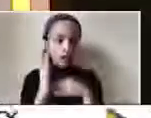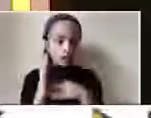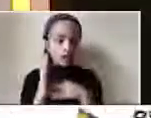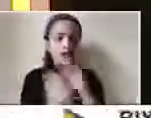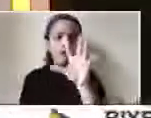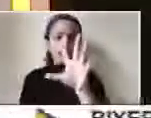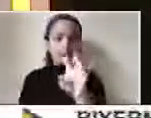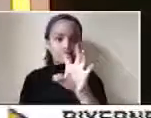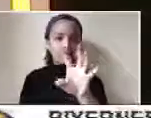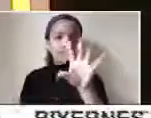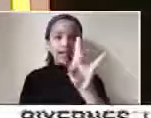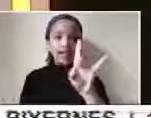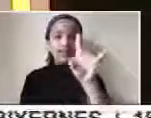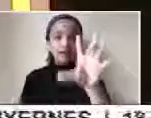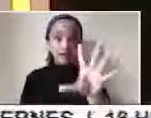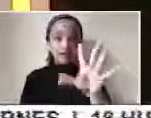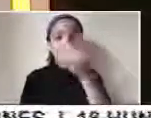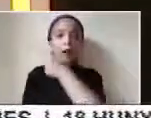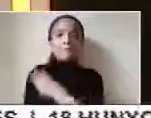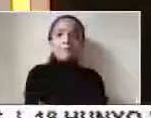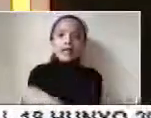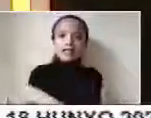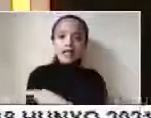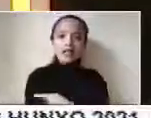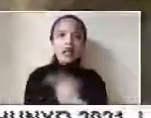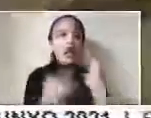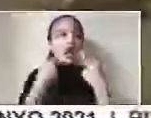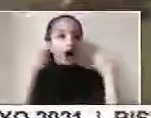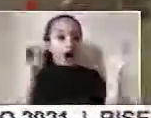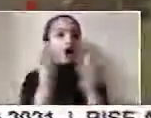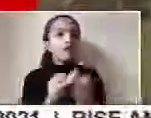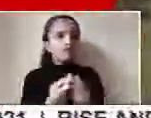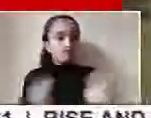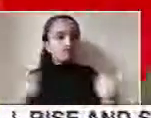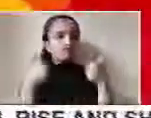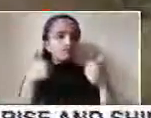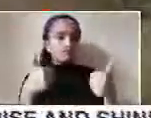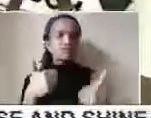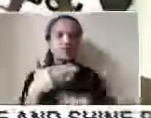trabaho. Si Kenneth Pasyente sa Detalye, Rise and Shine, Kenneth.